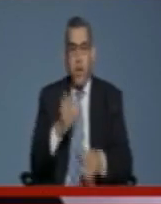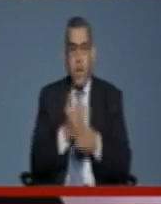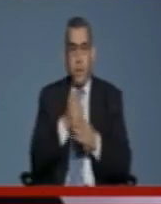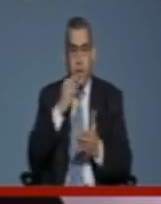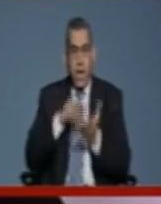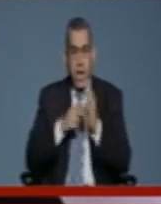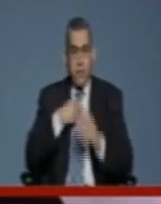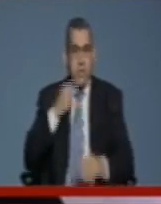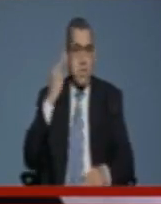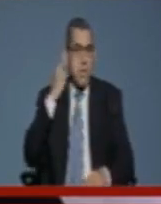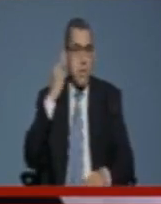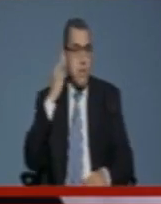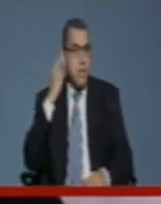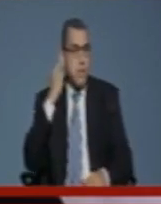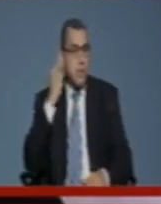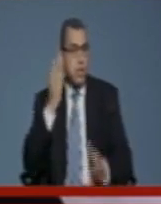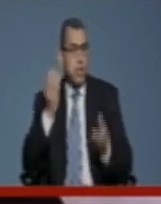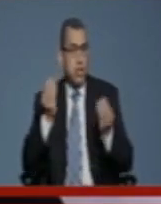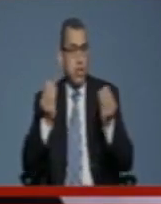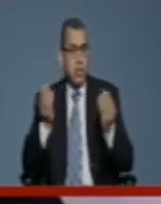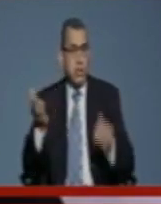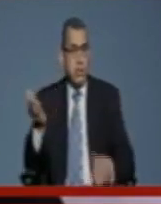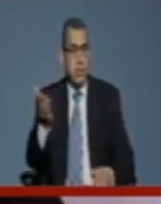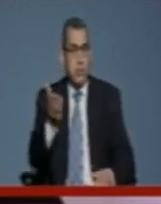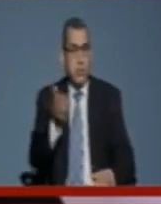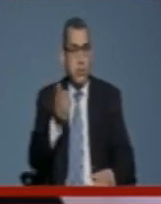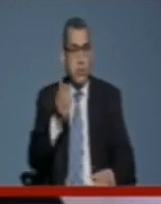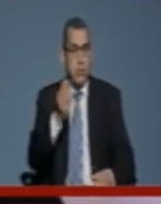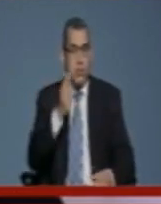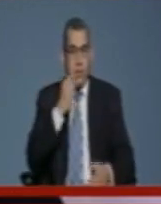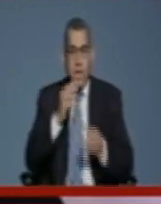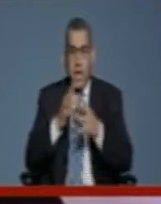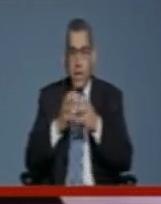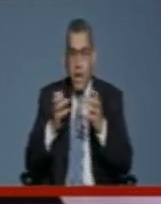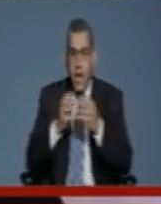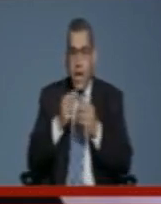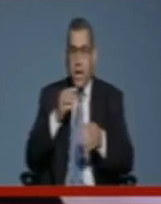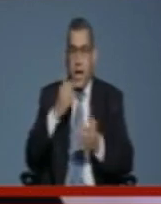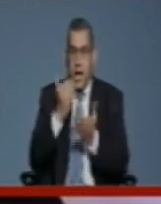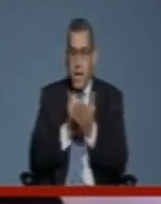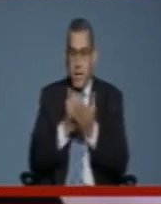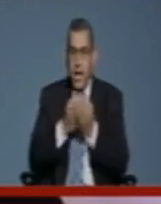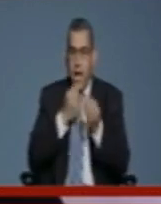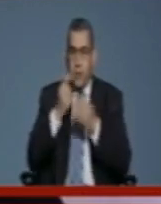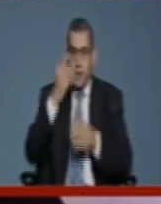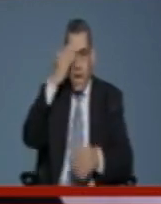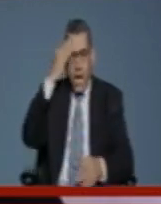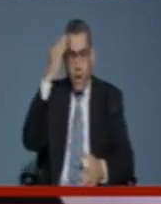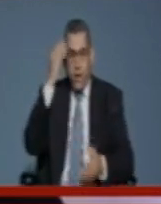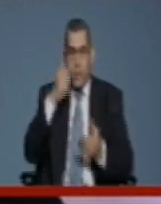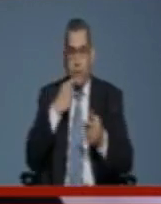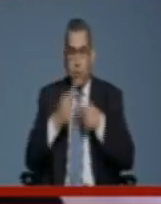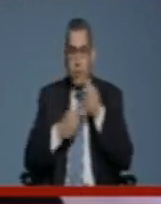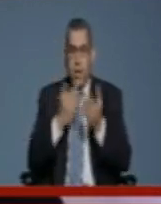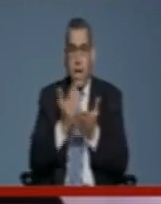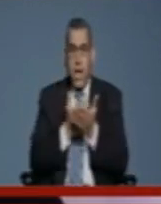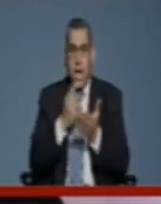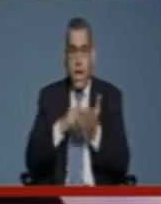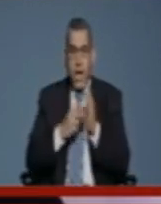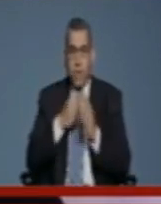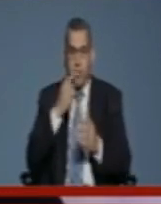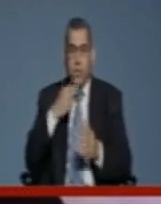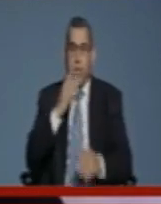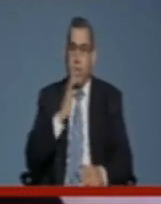كتير من المحللين الاقتصاديين بيتكلموا في القنوات وبيكتبوا في